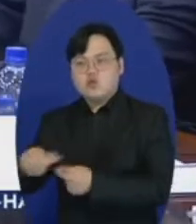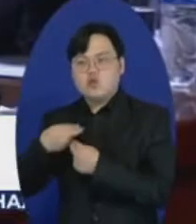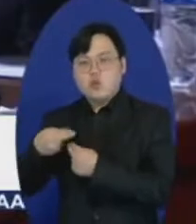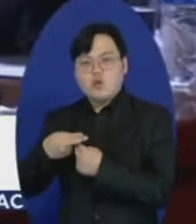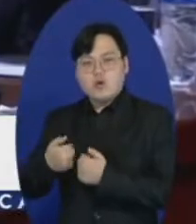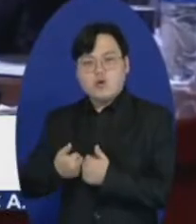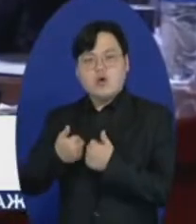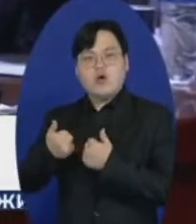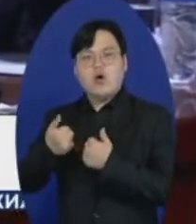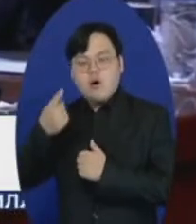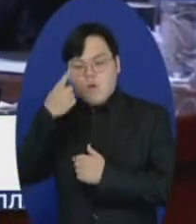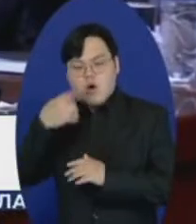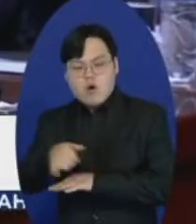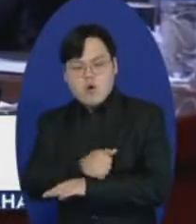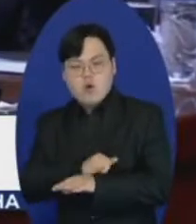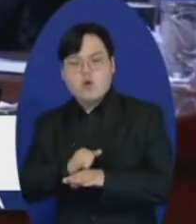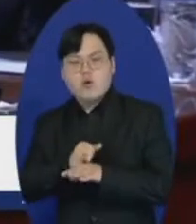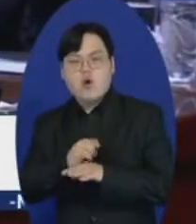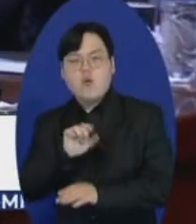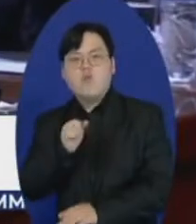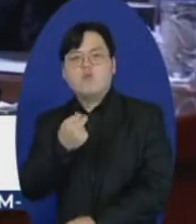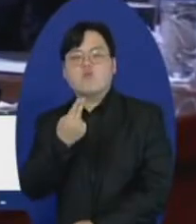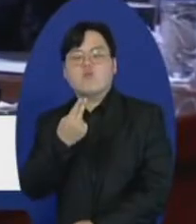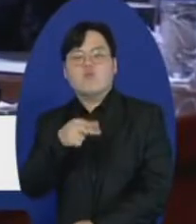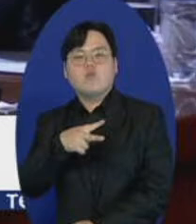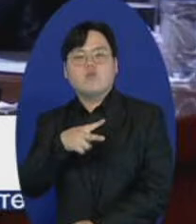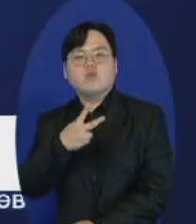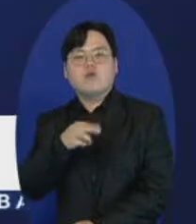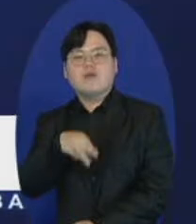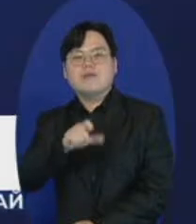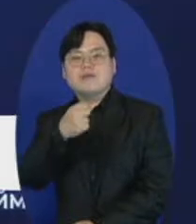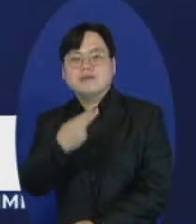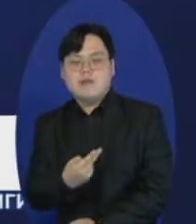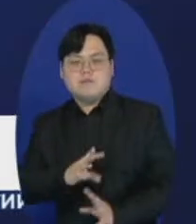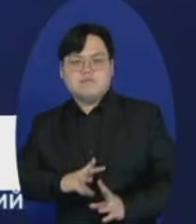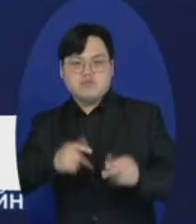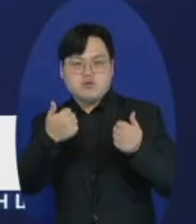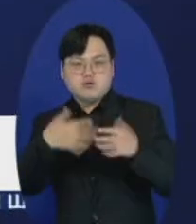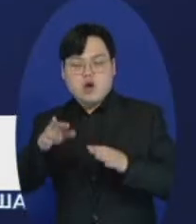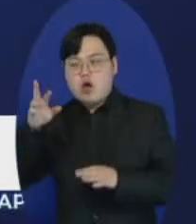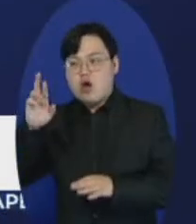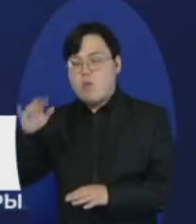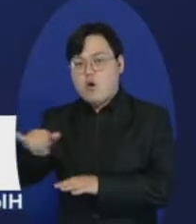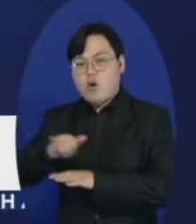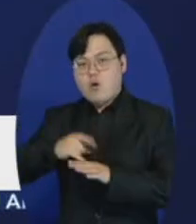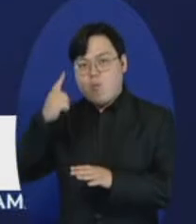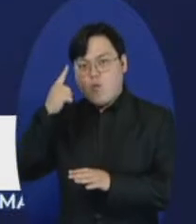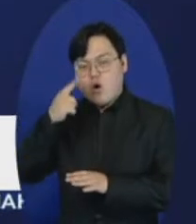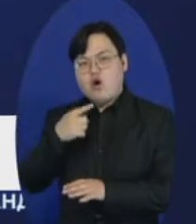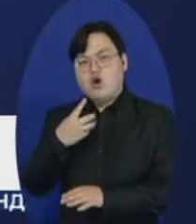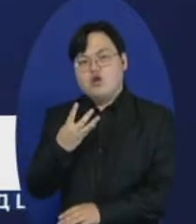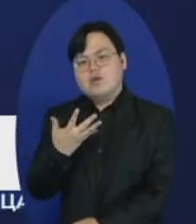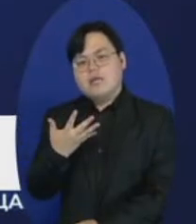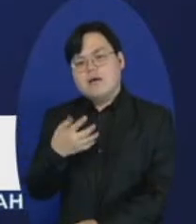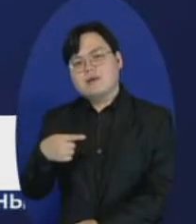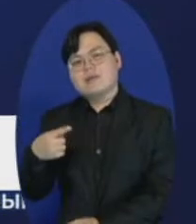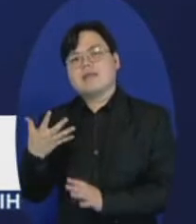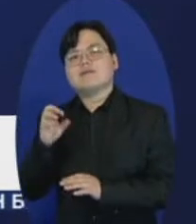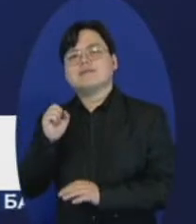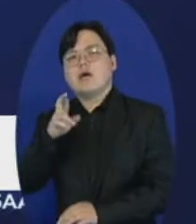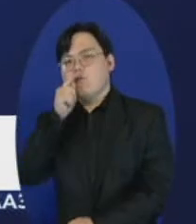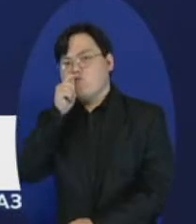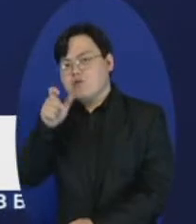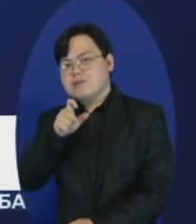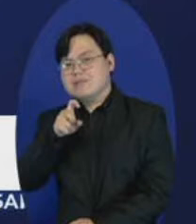төслүүдийг эхлүүлснээр манай улс бүтцийн суурь өөрчлөлтөд амжилттай хийж, Японоос Монгол руу жилдээ 45-аас 50 сая амрикийн долларын хөнгөлөлттэй